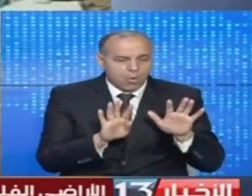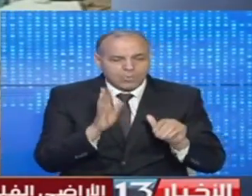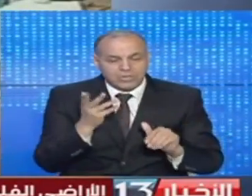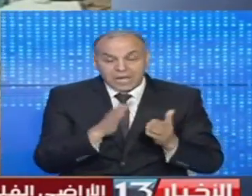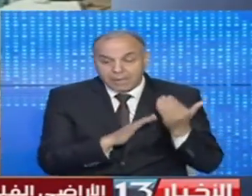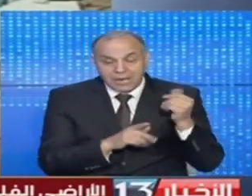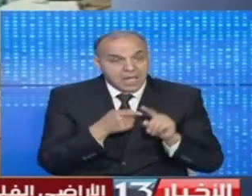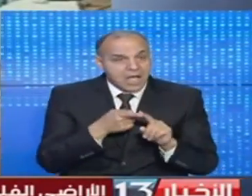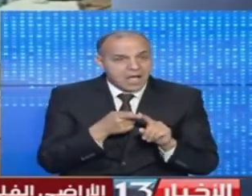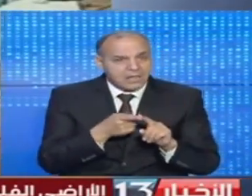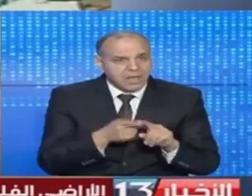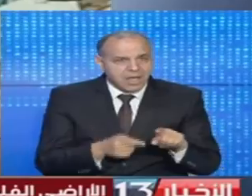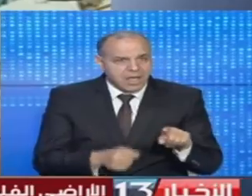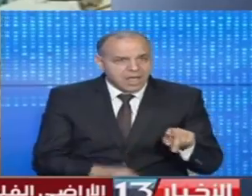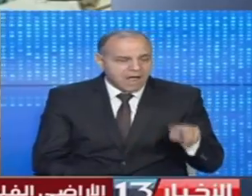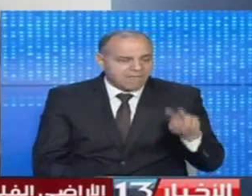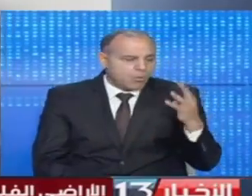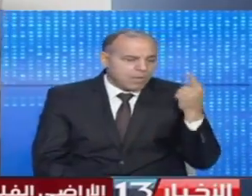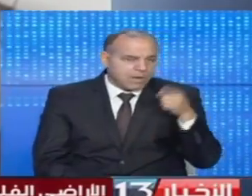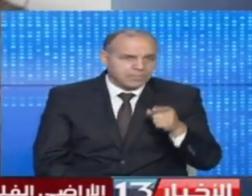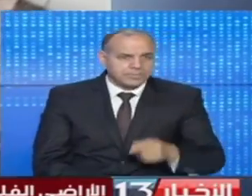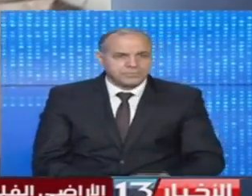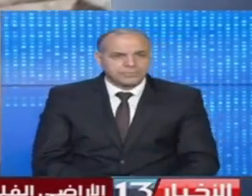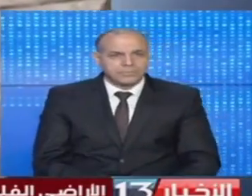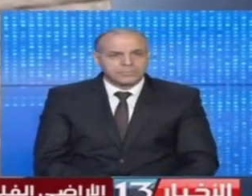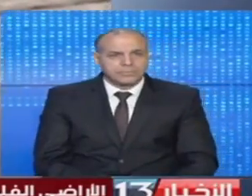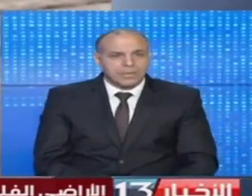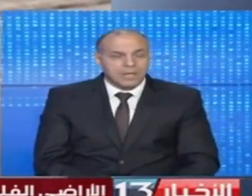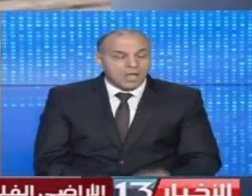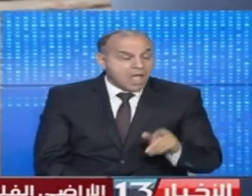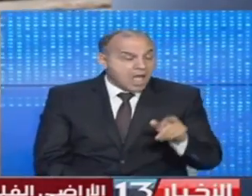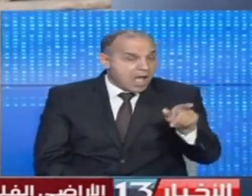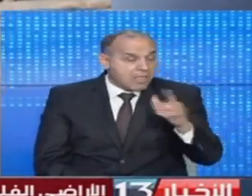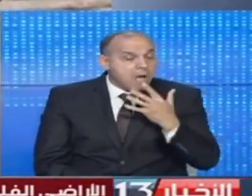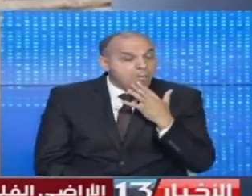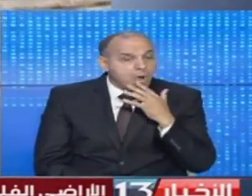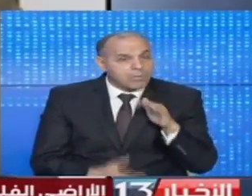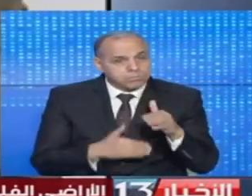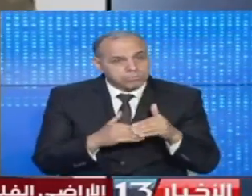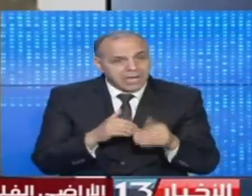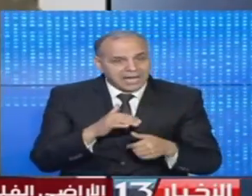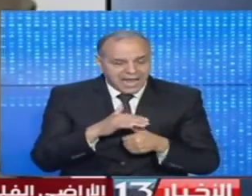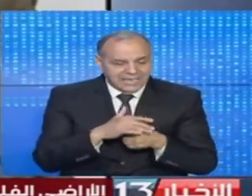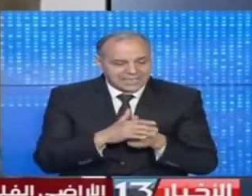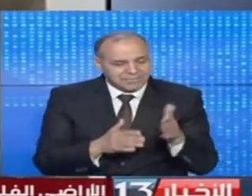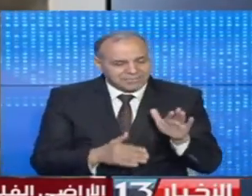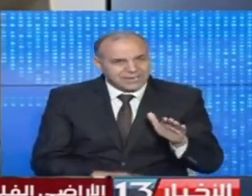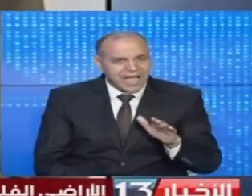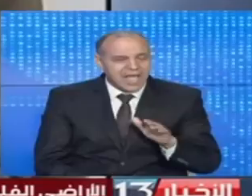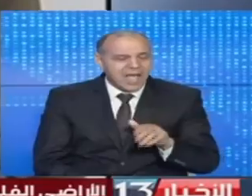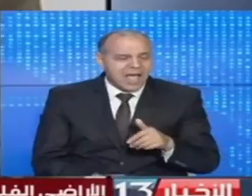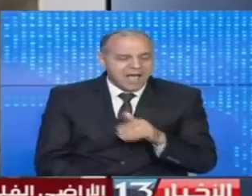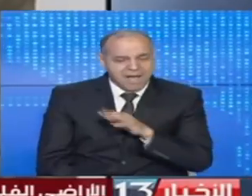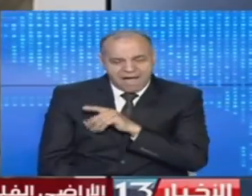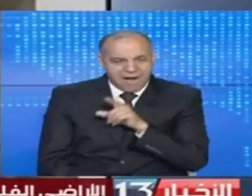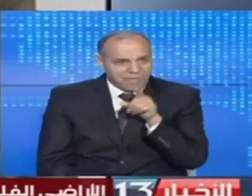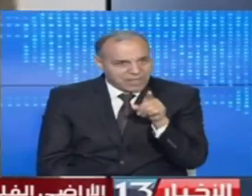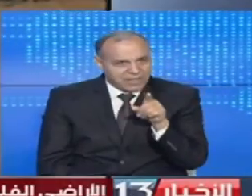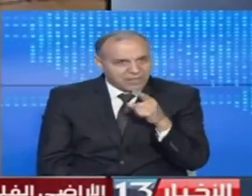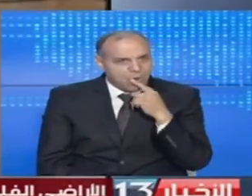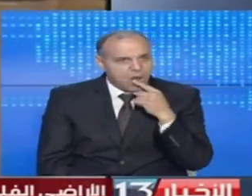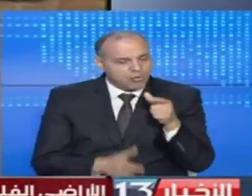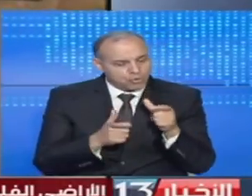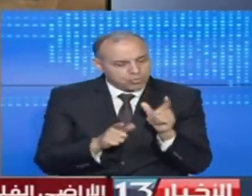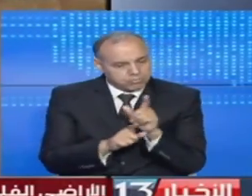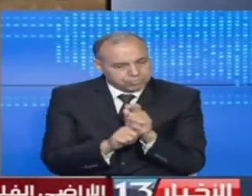الى اربعه والفين كان عريقات من المقربين من الرئيس الراحل ياسر عرفات وكان كذلك يحظى